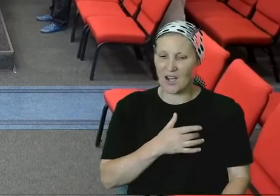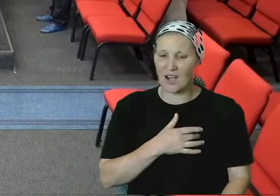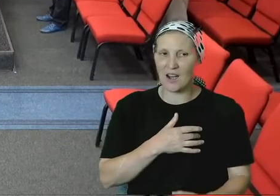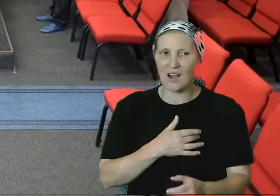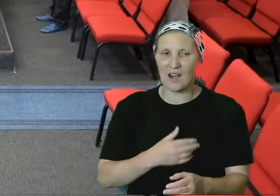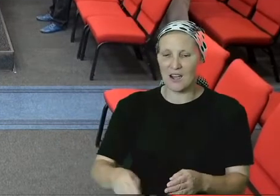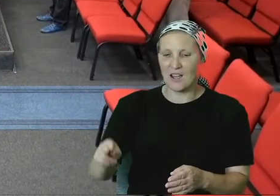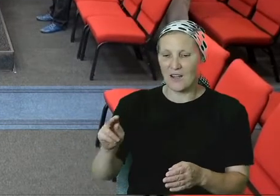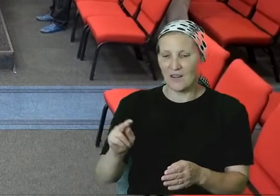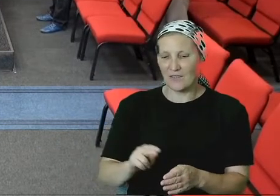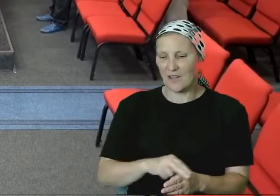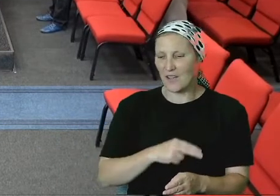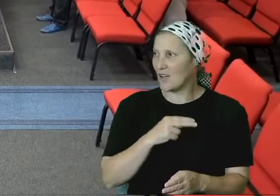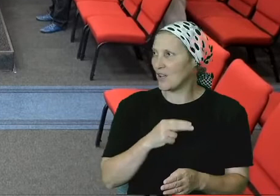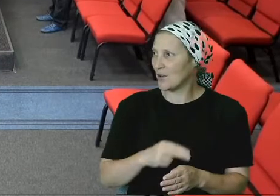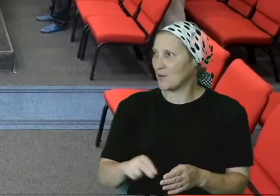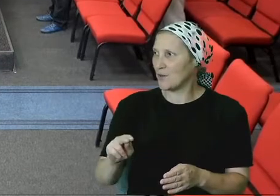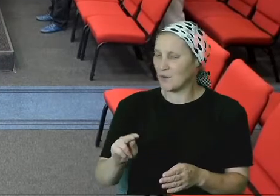серденька,